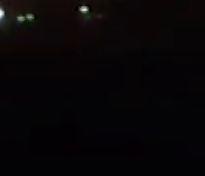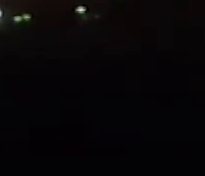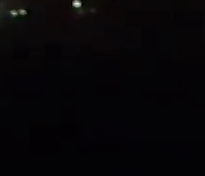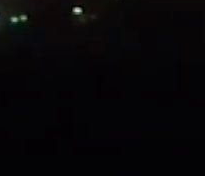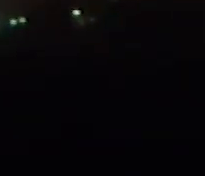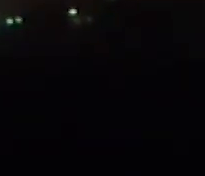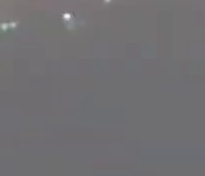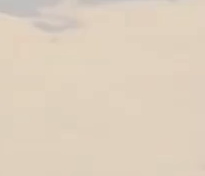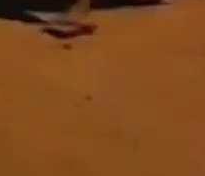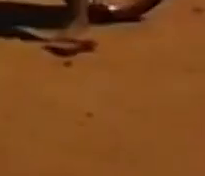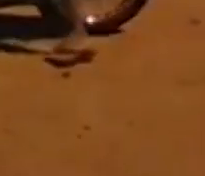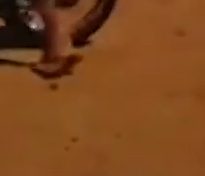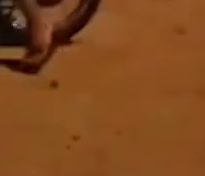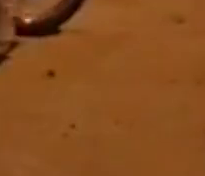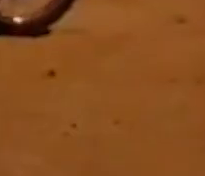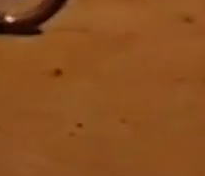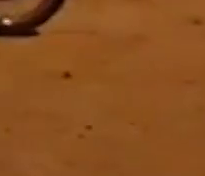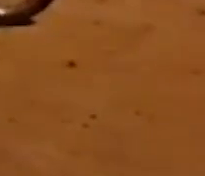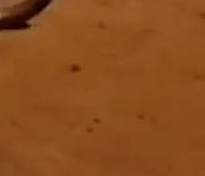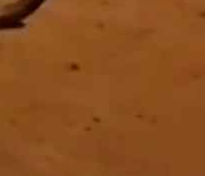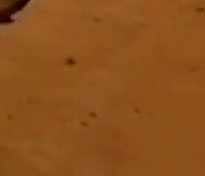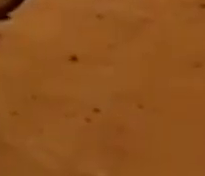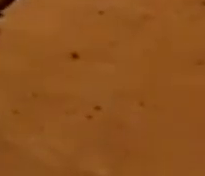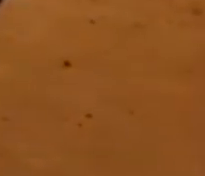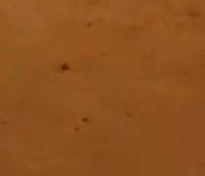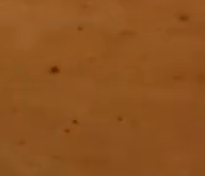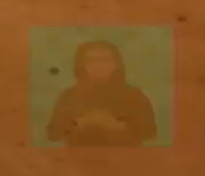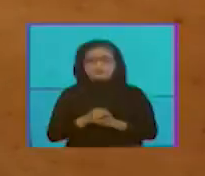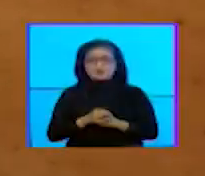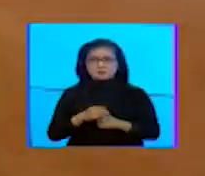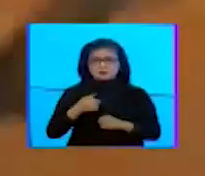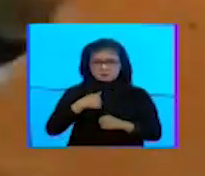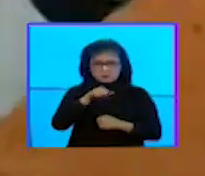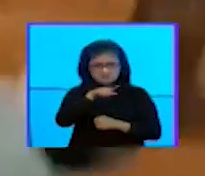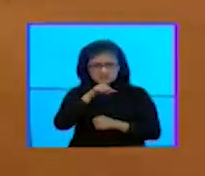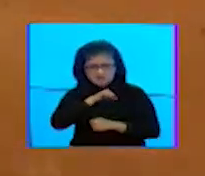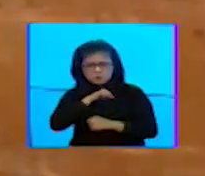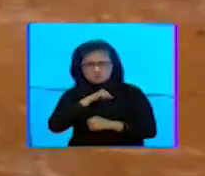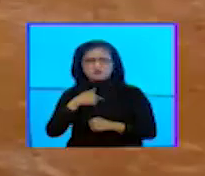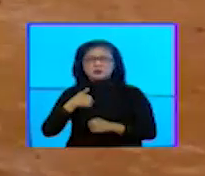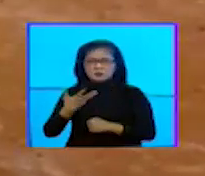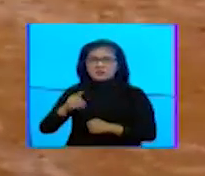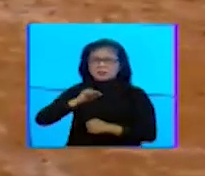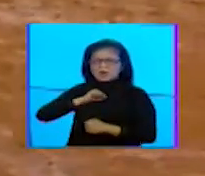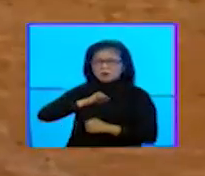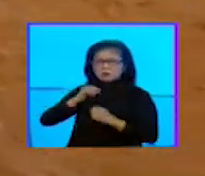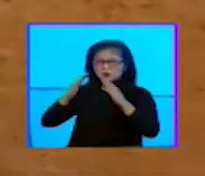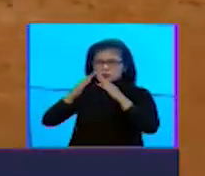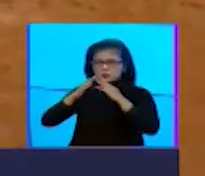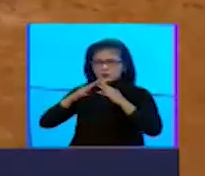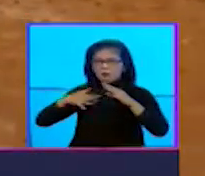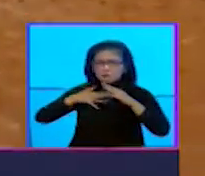bergetar. Sempat panik nggak, Pak? Ya panik lah. Panik. Karena rumah itu sampai goyang. Oh,